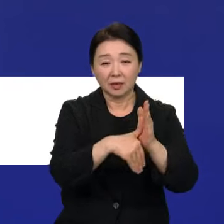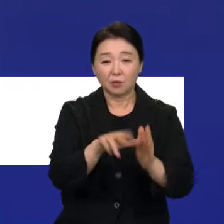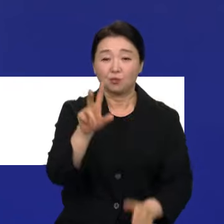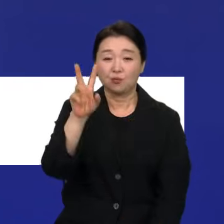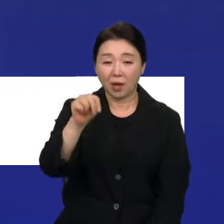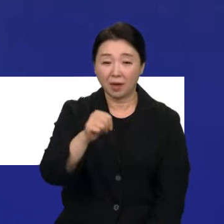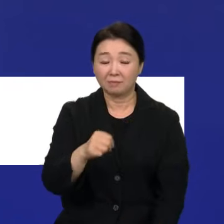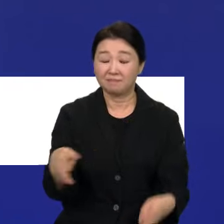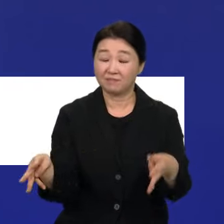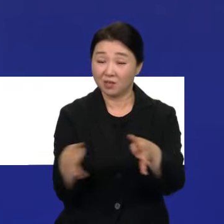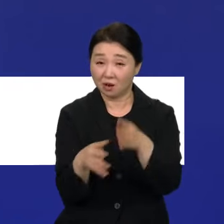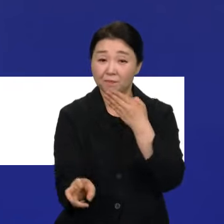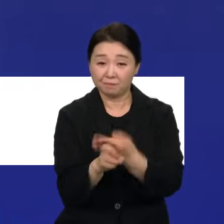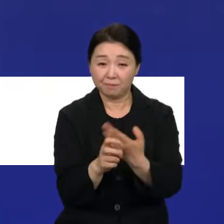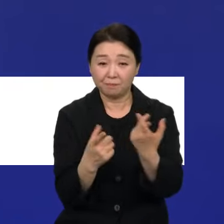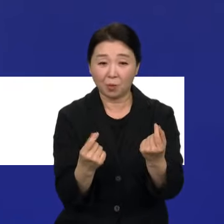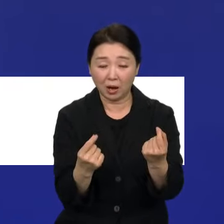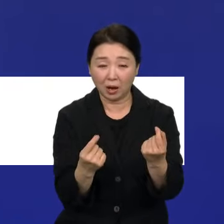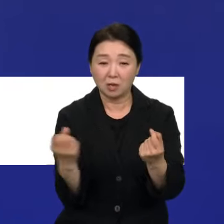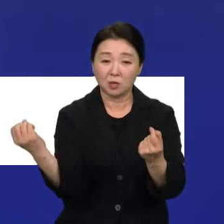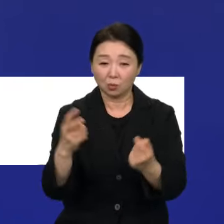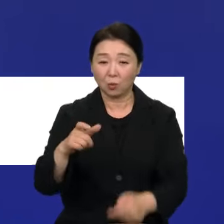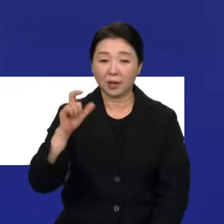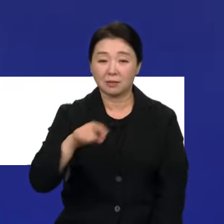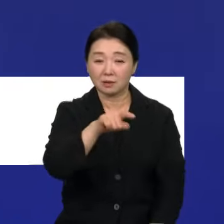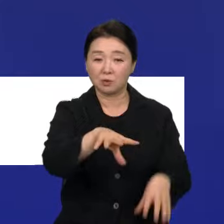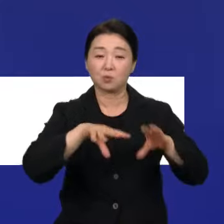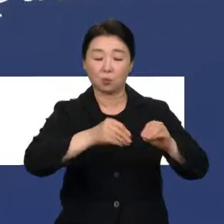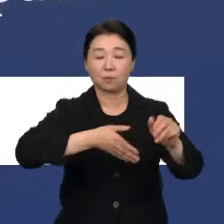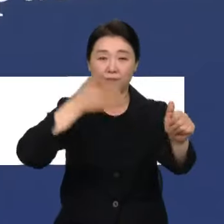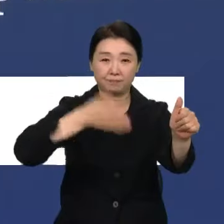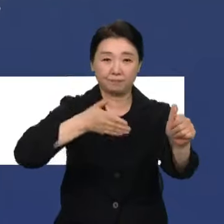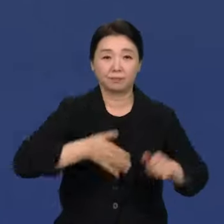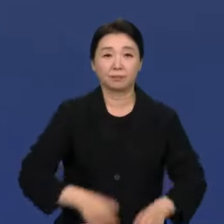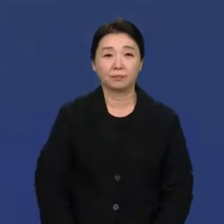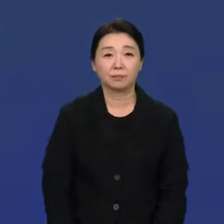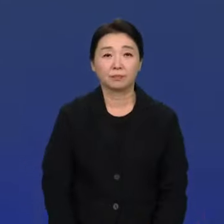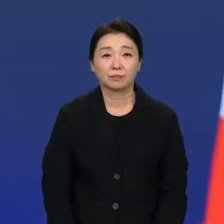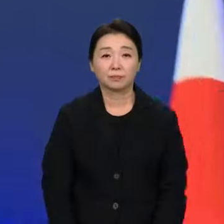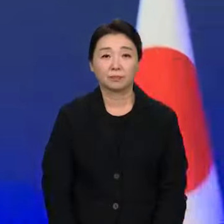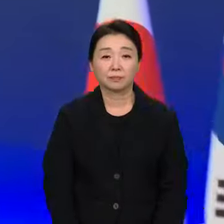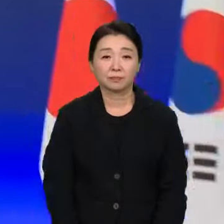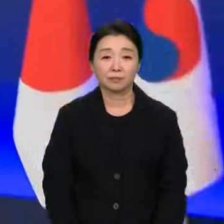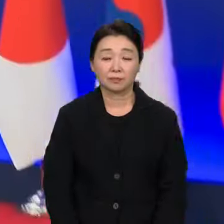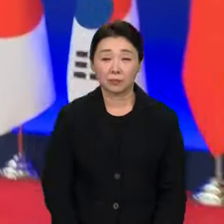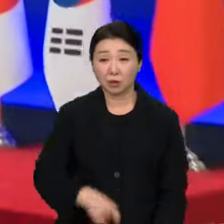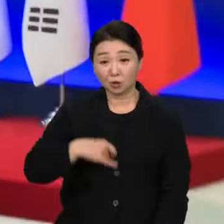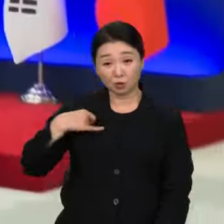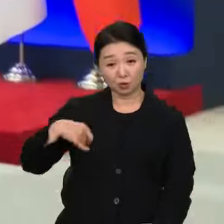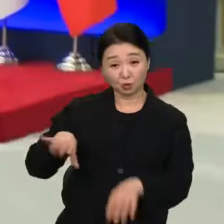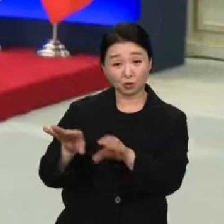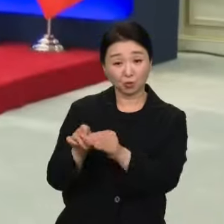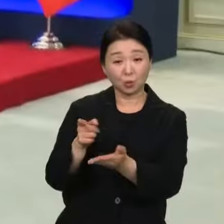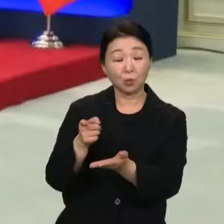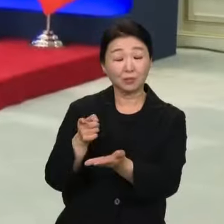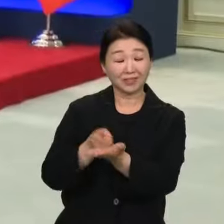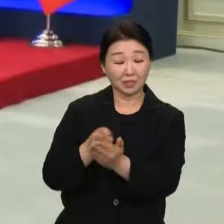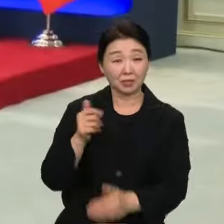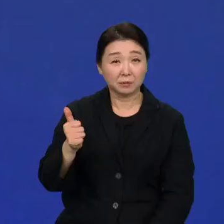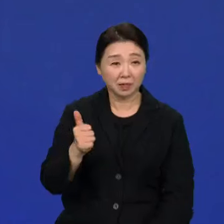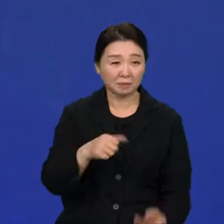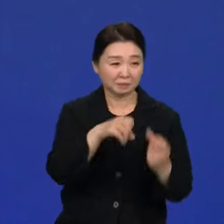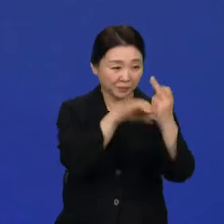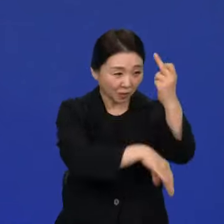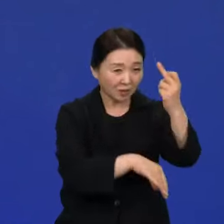강하게 중지를 요청하는 것입니다. 반면 리창 중국 총리는 정찰위성에 대한 언급